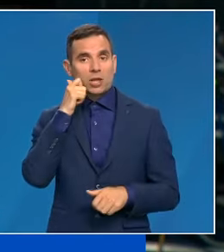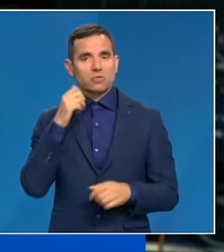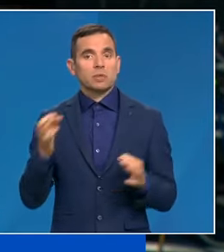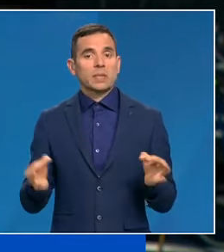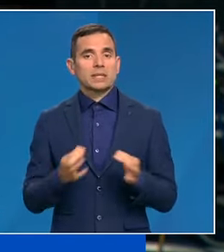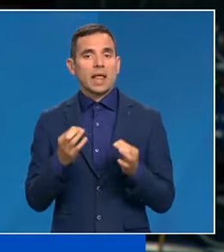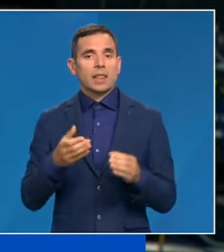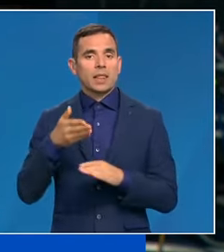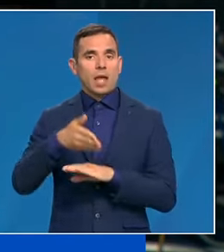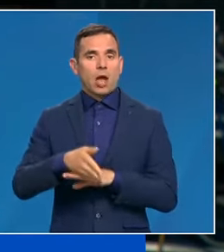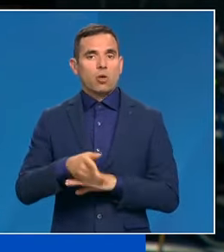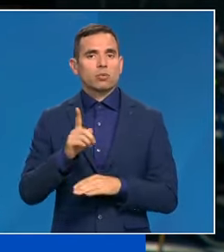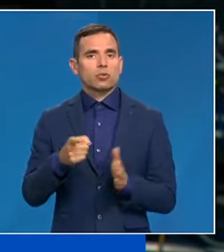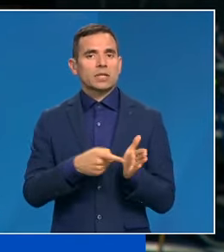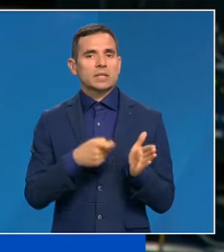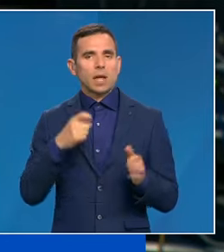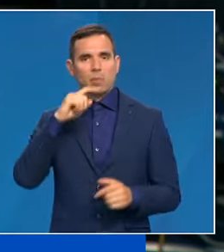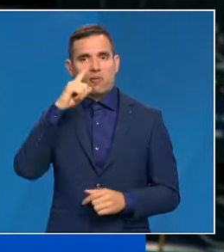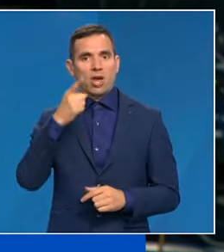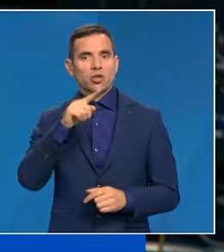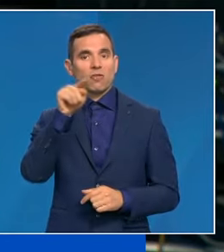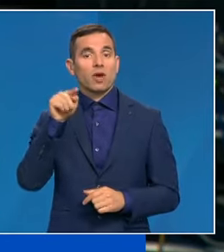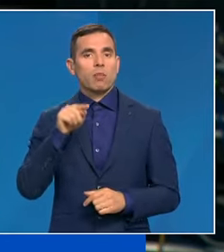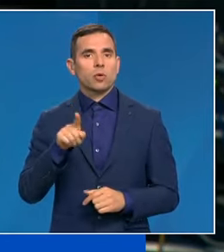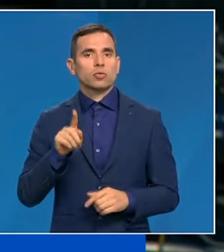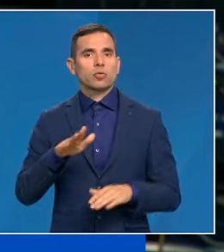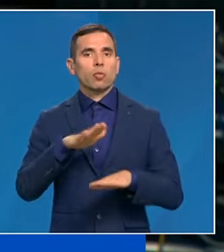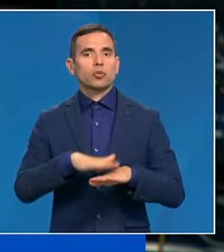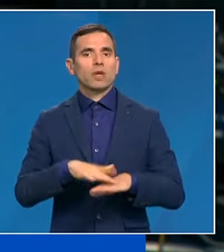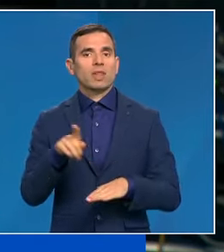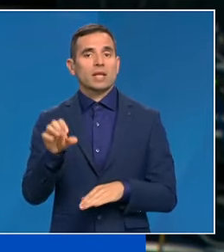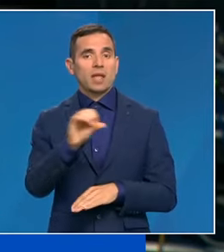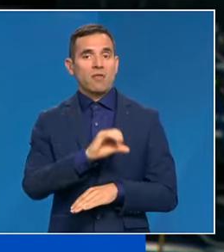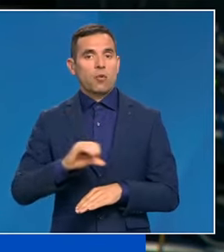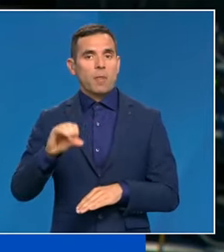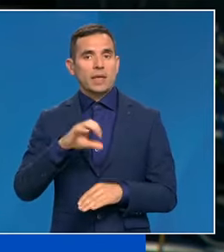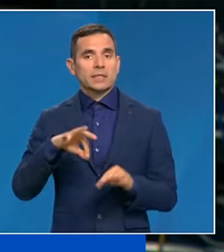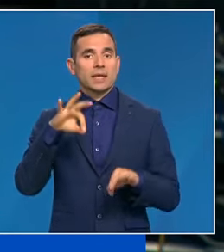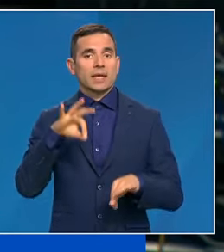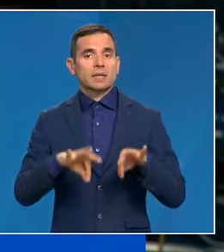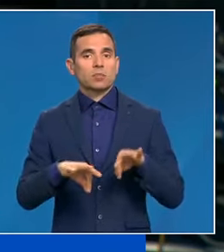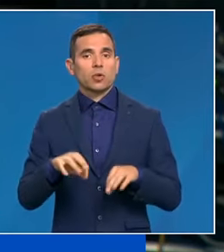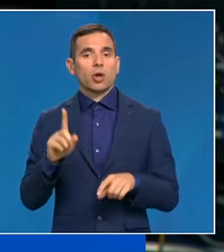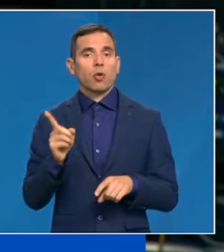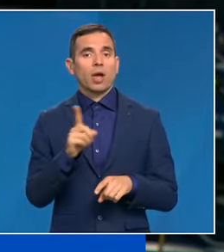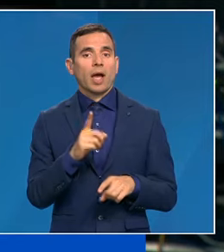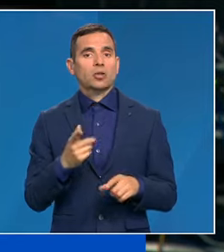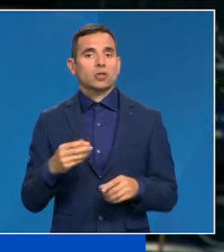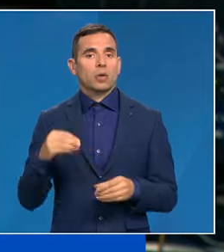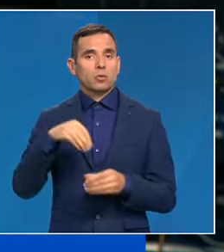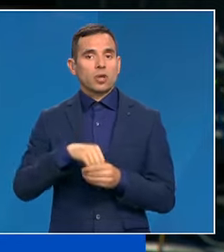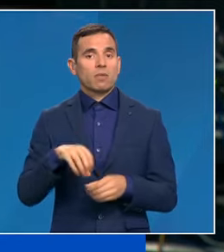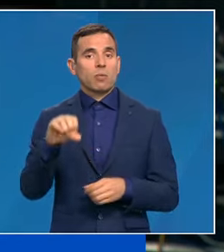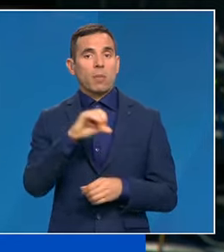ни гости, с които, разбира се, ще засегнем и важните въпроси, които поставят тези европейски избори. Кой каква тежест ще има в Европейския парламент?